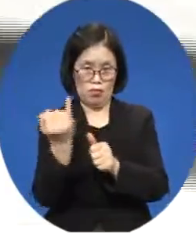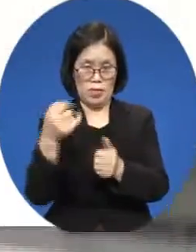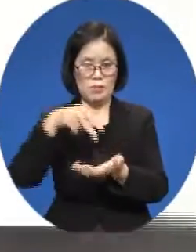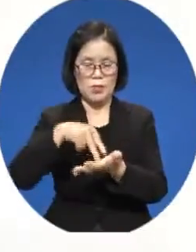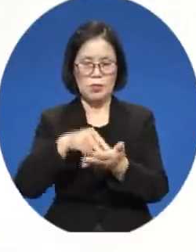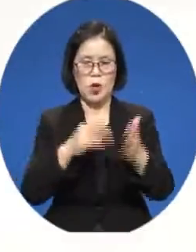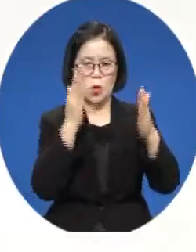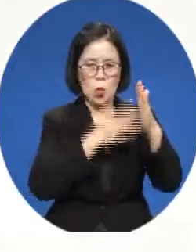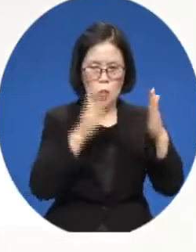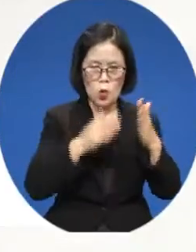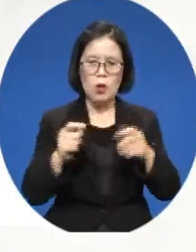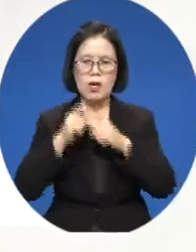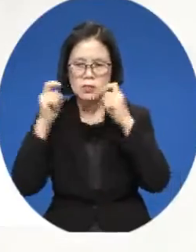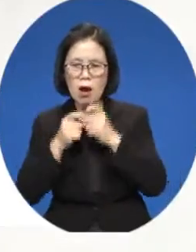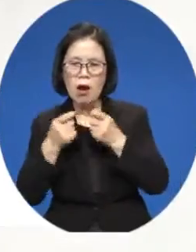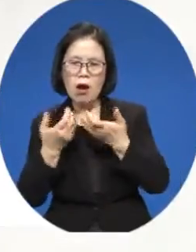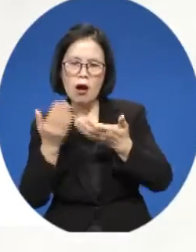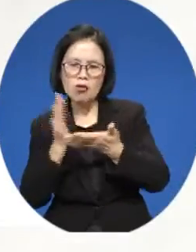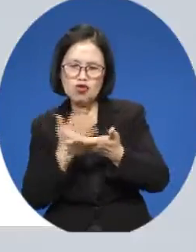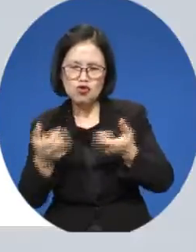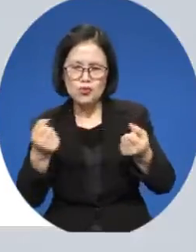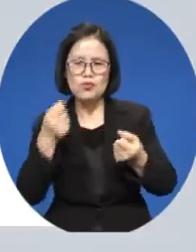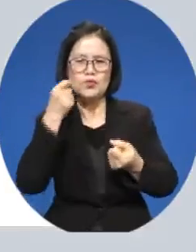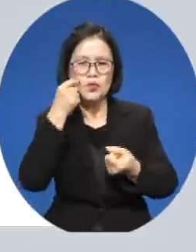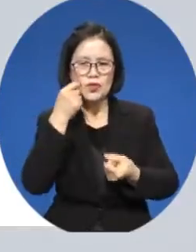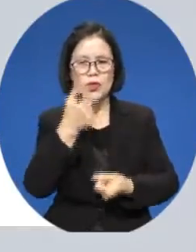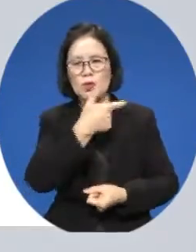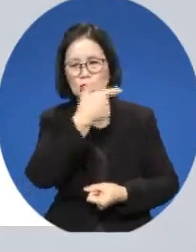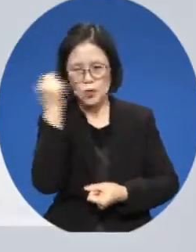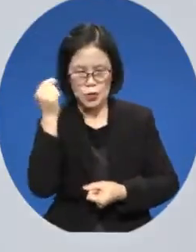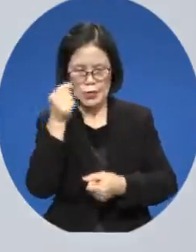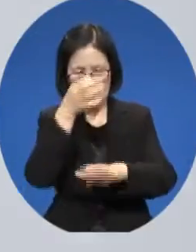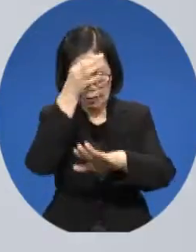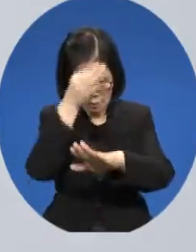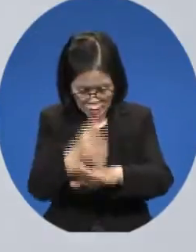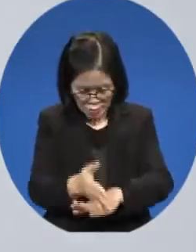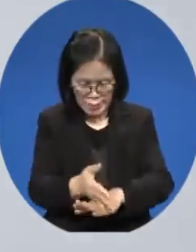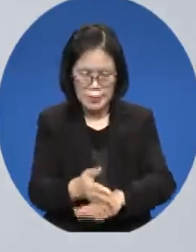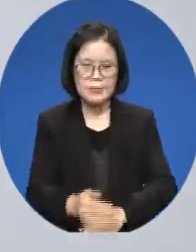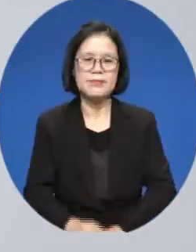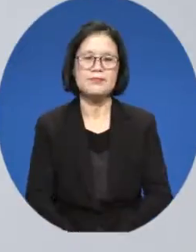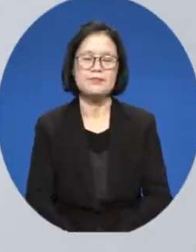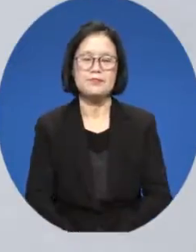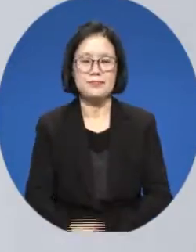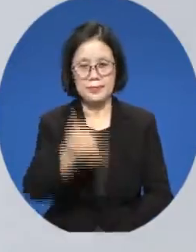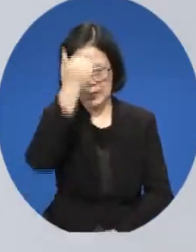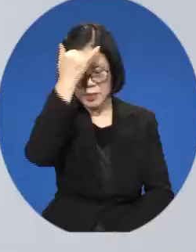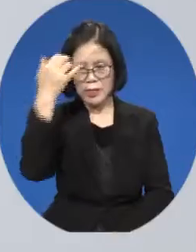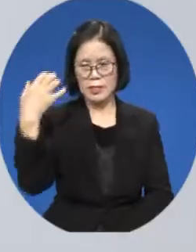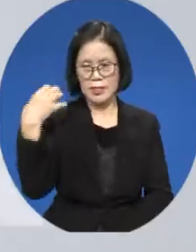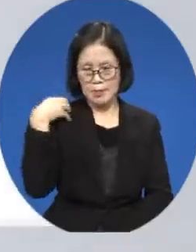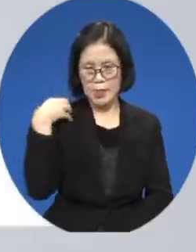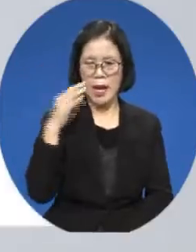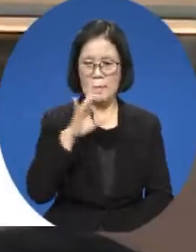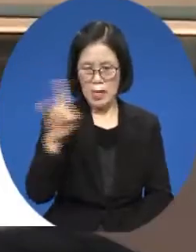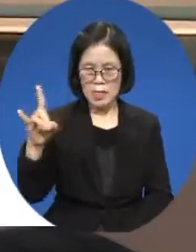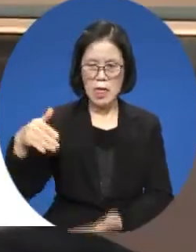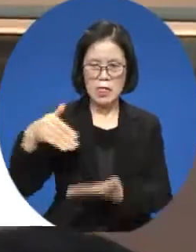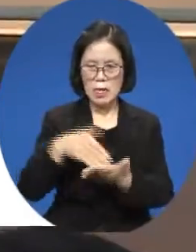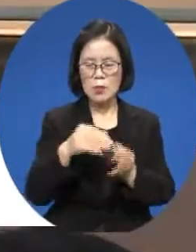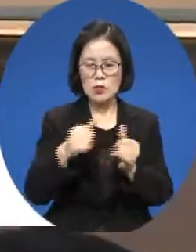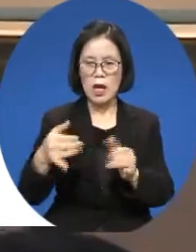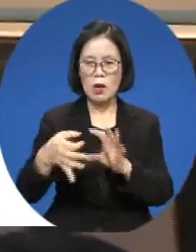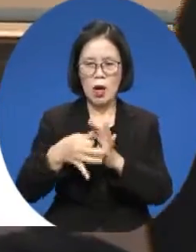공과 사를 구분해야 했는데 많이 부족했다고 사과했습니다. 의전을 담당한 배모 씨와 제보자의